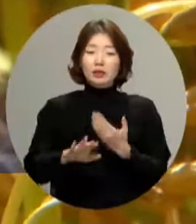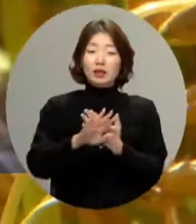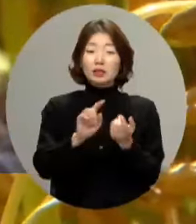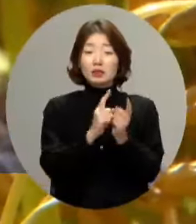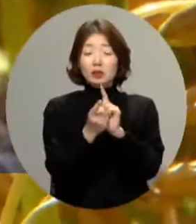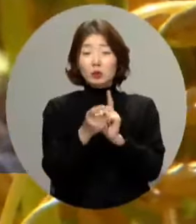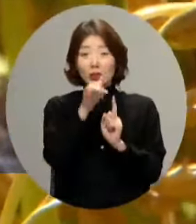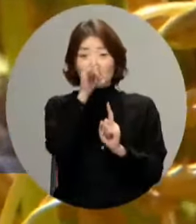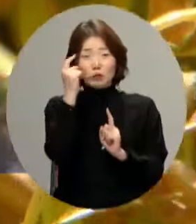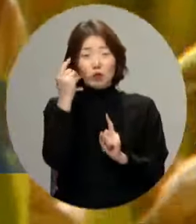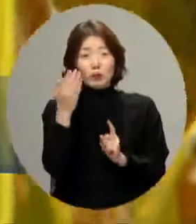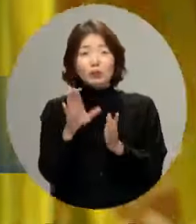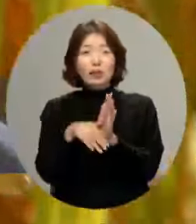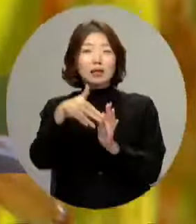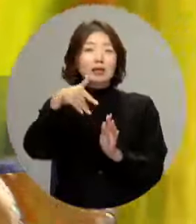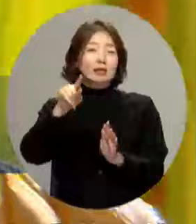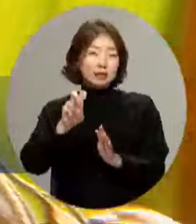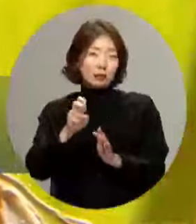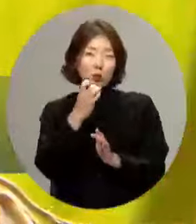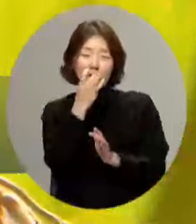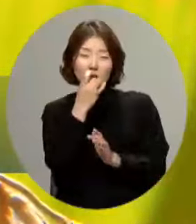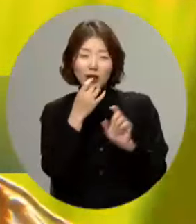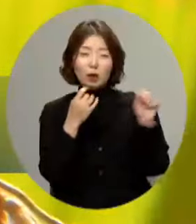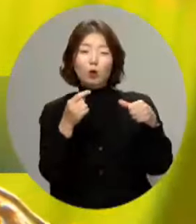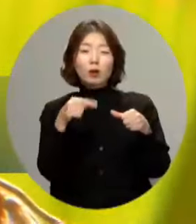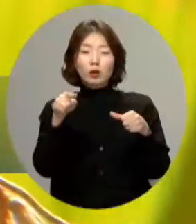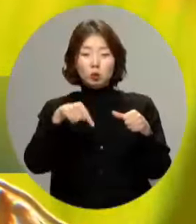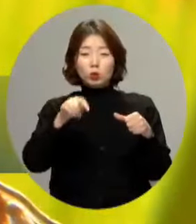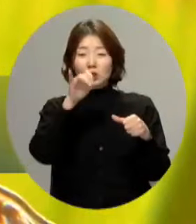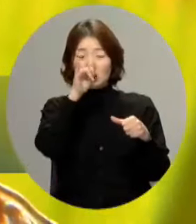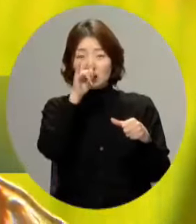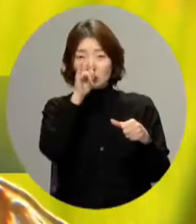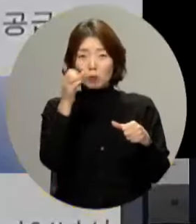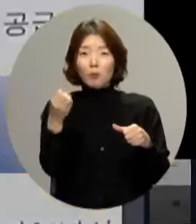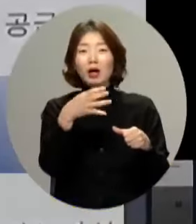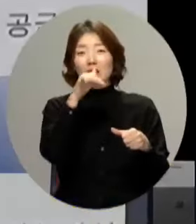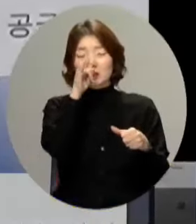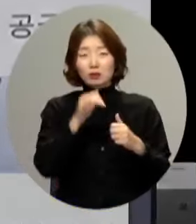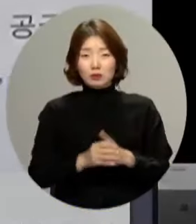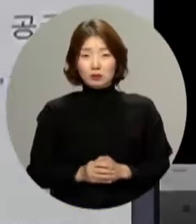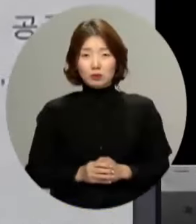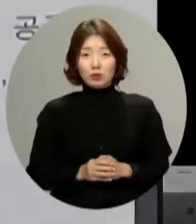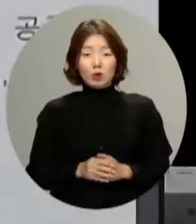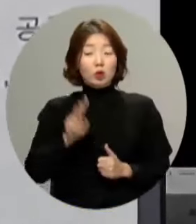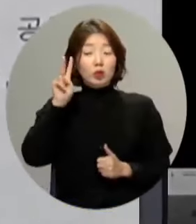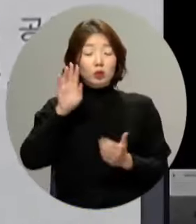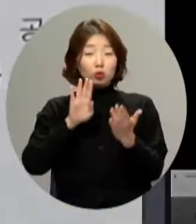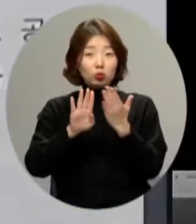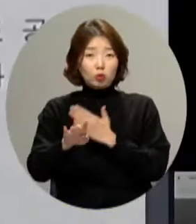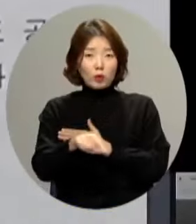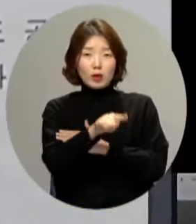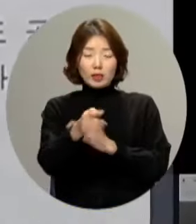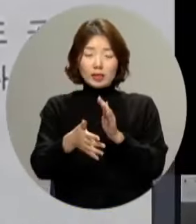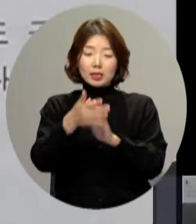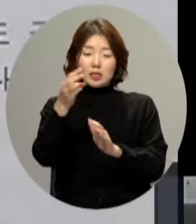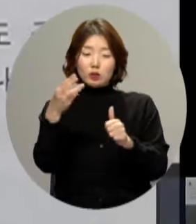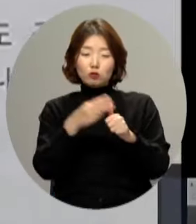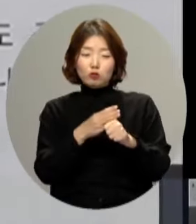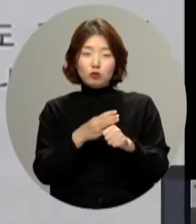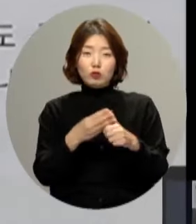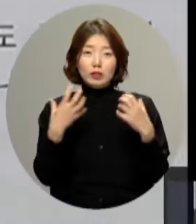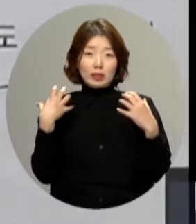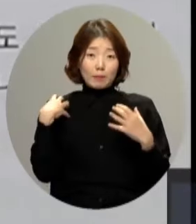그 천둥진이 좀 많이 한 500톤 정도 남아있다. 그렇게 말씀하시더라고요. 그리고 바로 이틀 뒤 도내 각 시군 농업